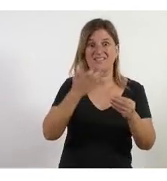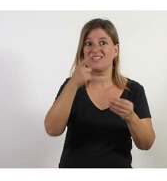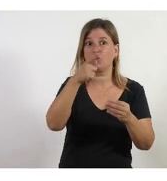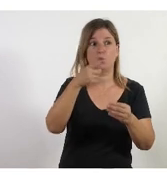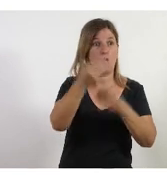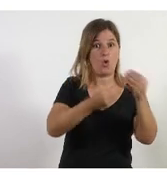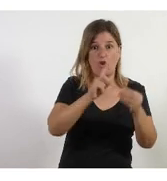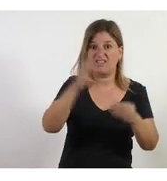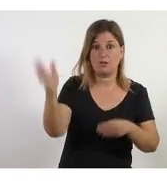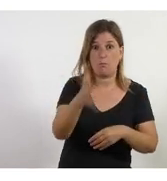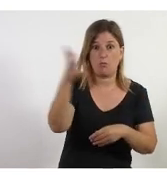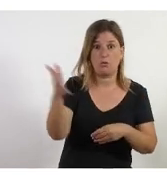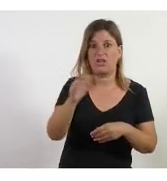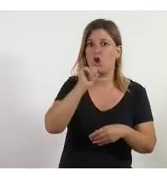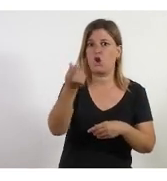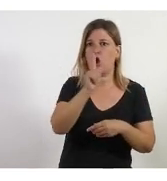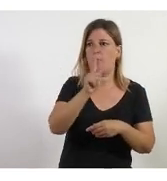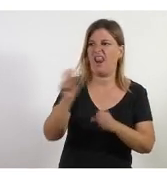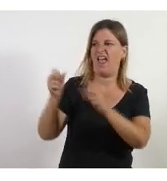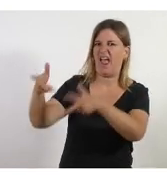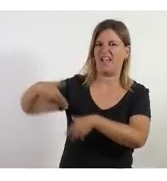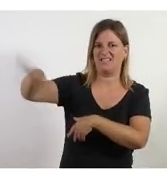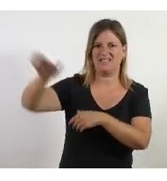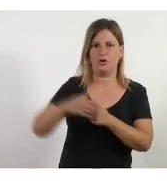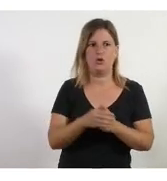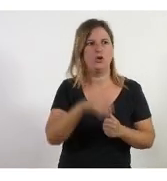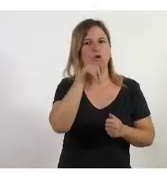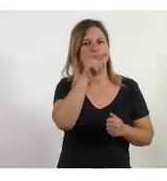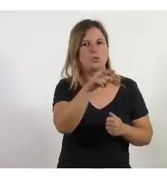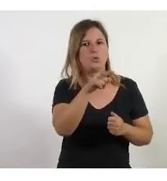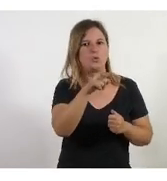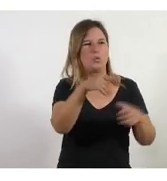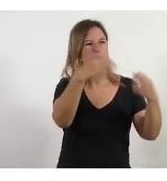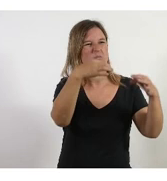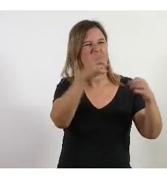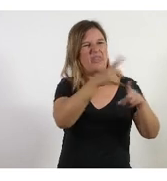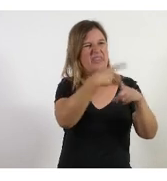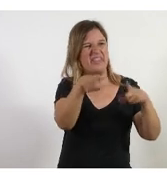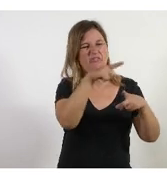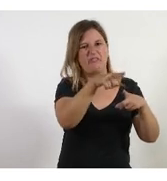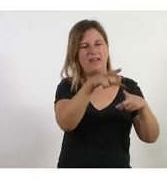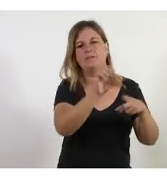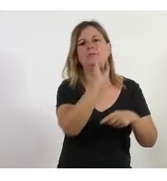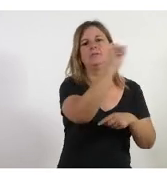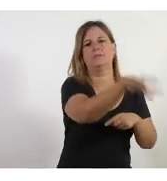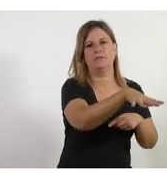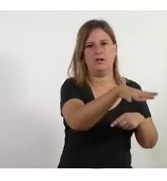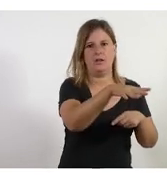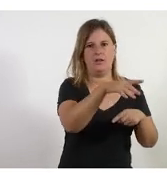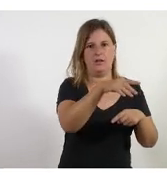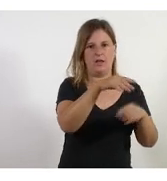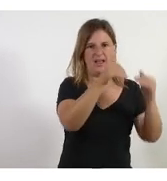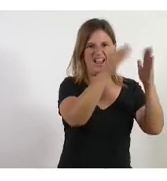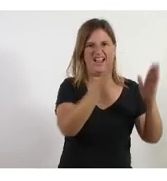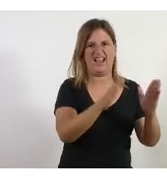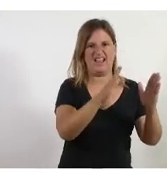no serveix. A la silo. Qui no produeix i no és estàndard, no serveix a l'orfenat. Qui no produeix i